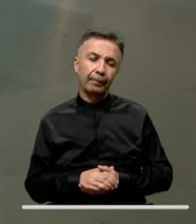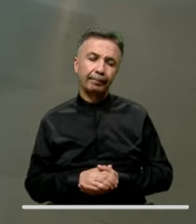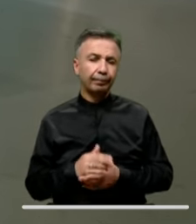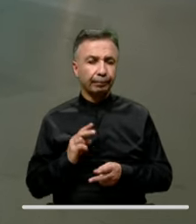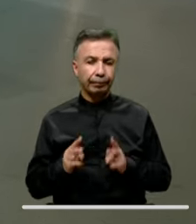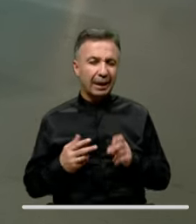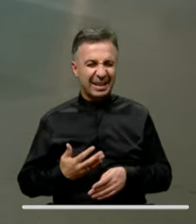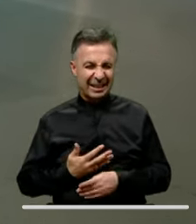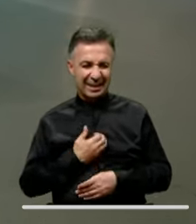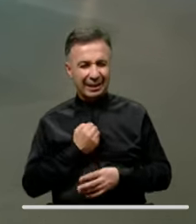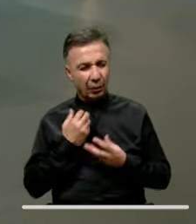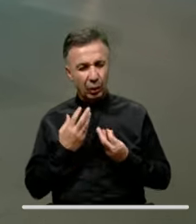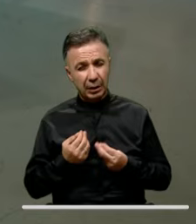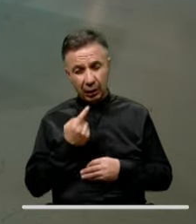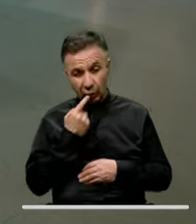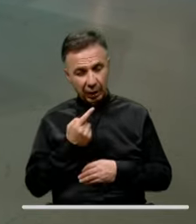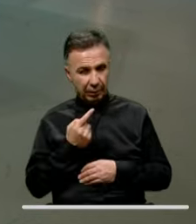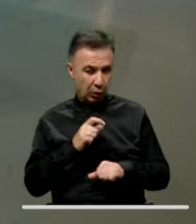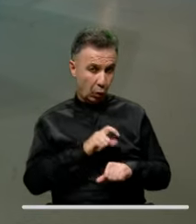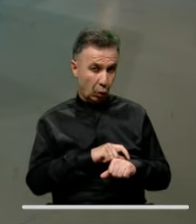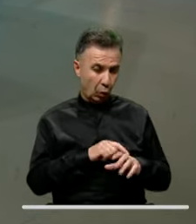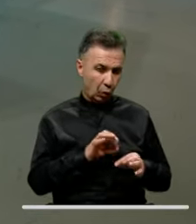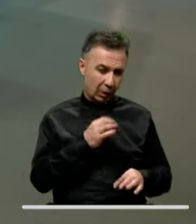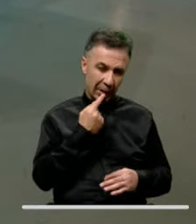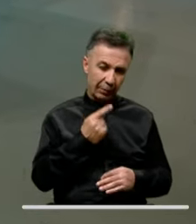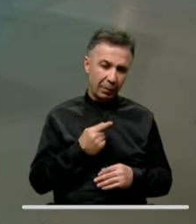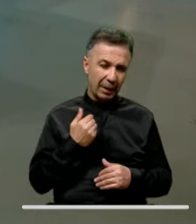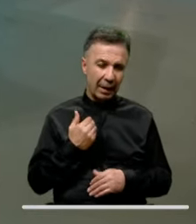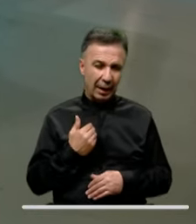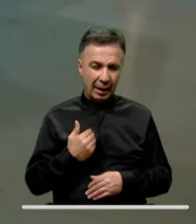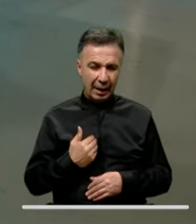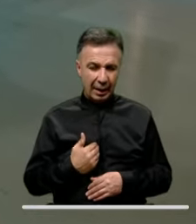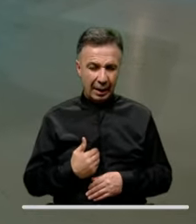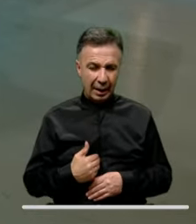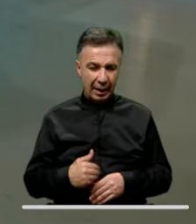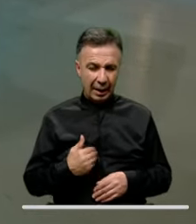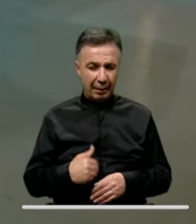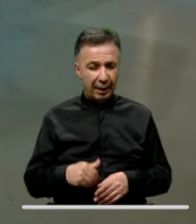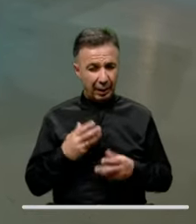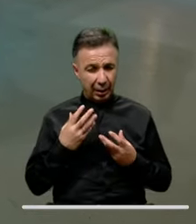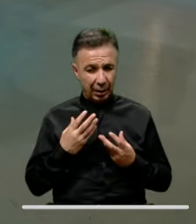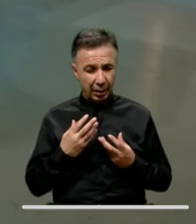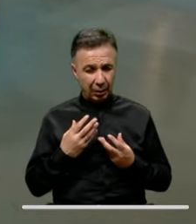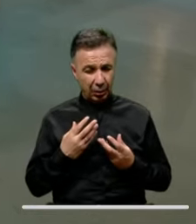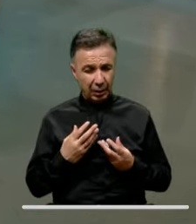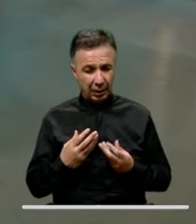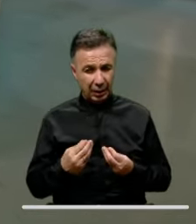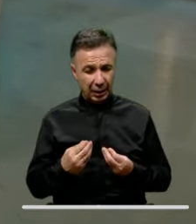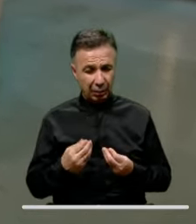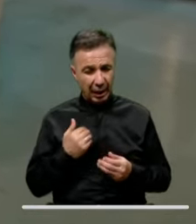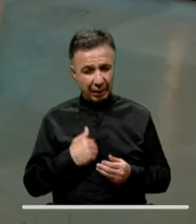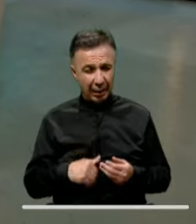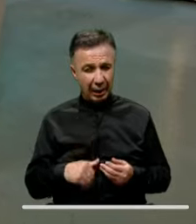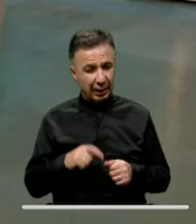bazı sıkıntılar doğacağından bahsetmiş. Bir ameliyat olması gerekir ve bunu ameliyat yapacak doktor da yok diye de not düşmüş